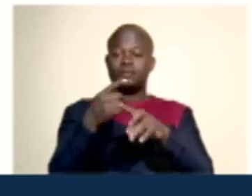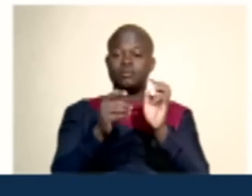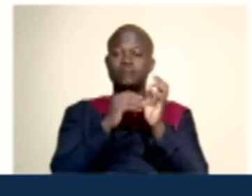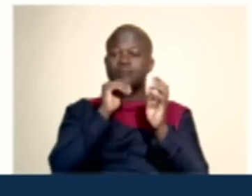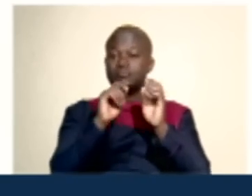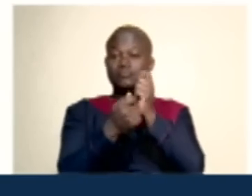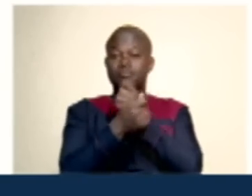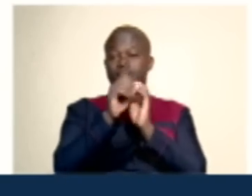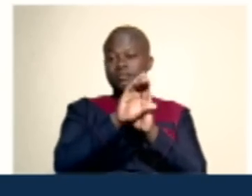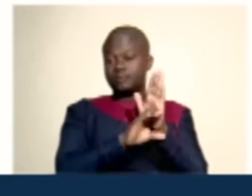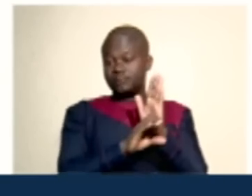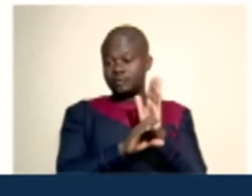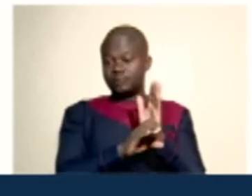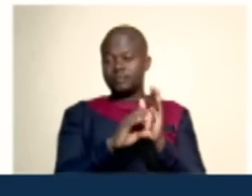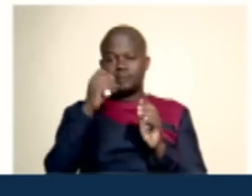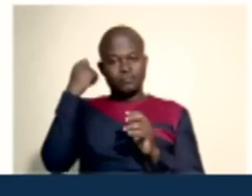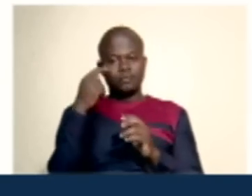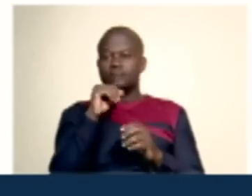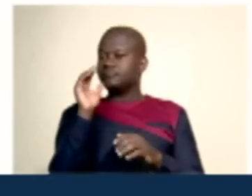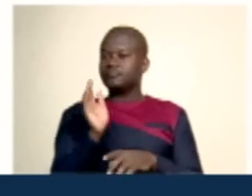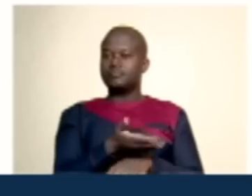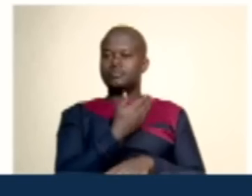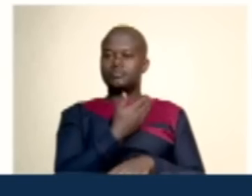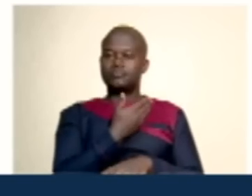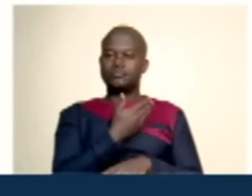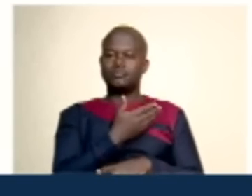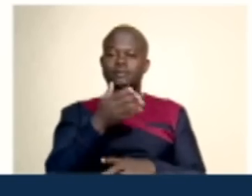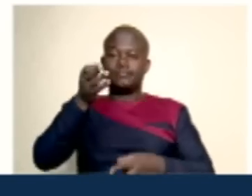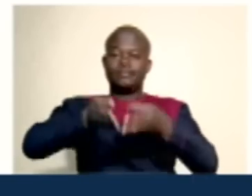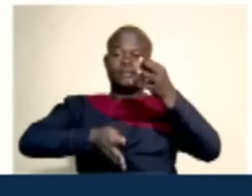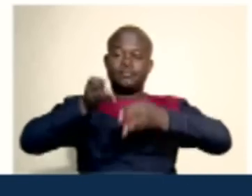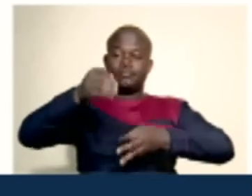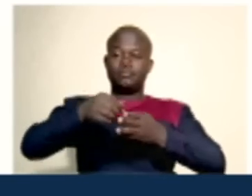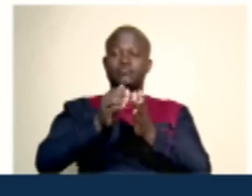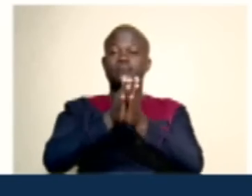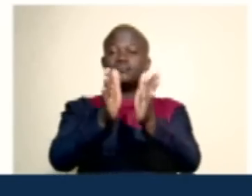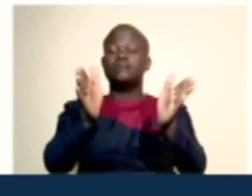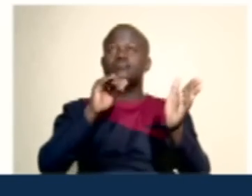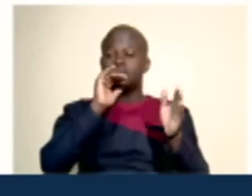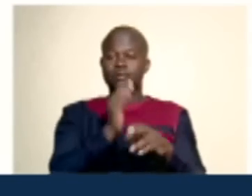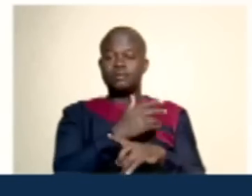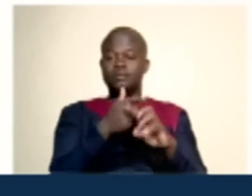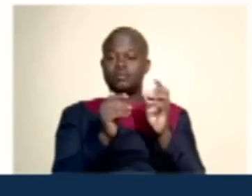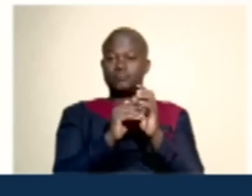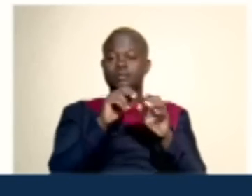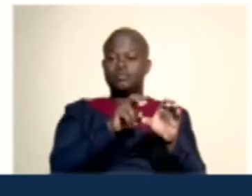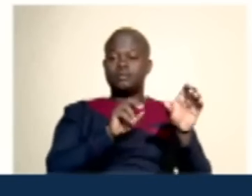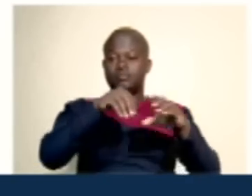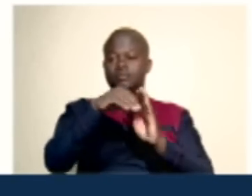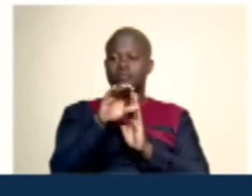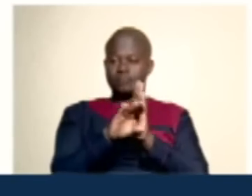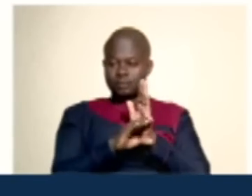wajya guhindura itegeko nshinga ntago byavuyeho kuburana imanza mu ruhame ntibyavuyeho ahubwo byavuye mu itegeko